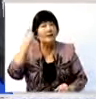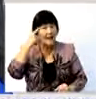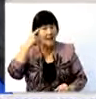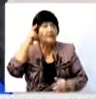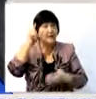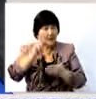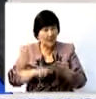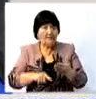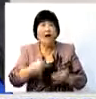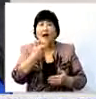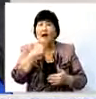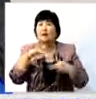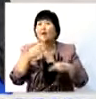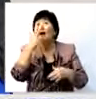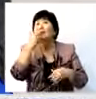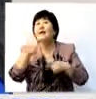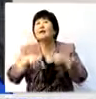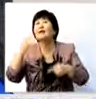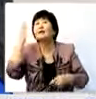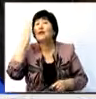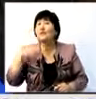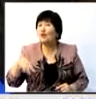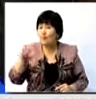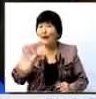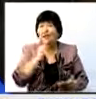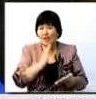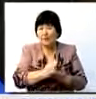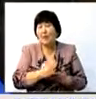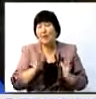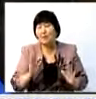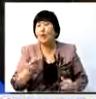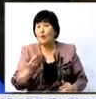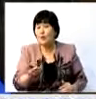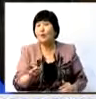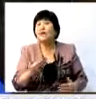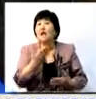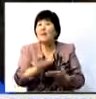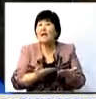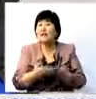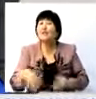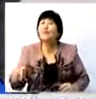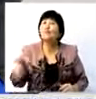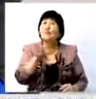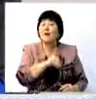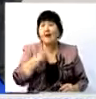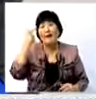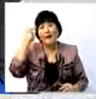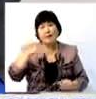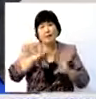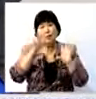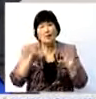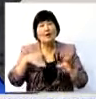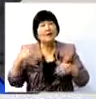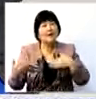сенімдері, әдет ғұрпы, салт санасы барлығы да бар. Ал енді біз осы мәселелердің барлығын ғылыми тұрғыдан